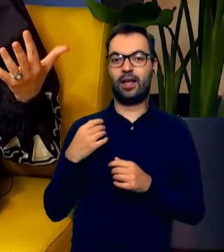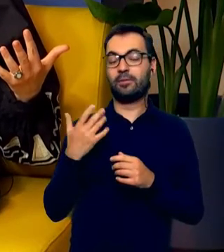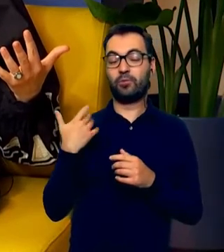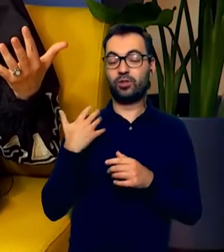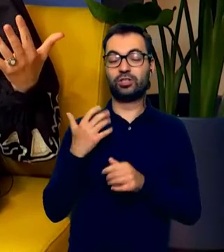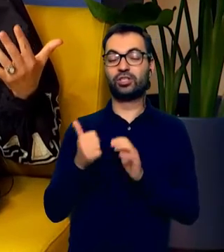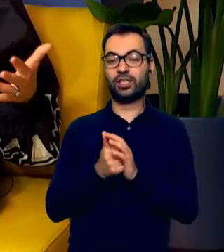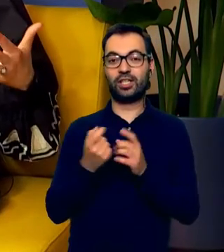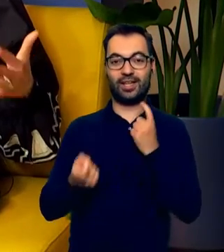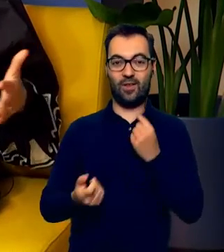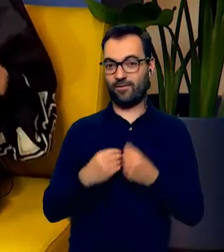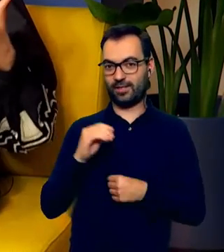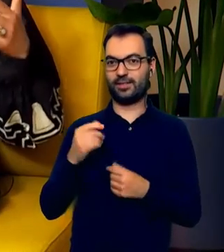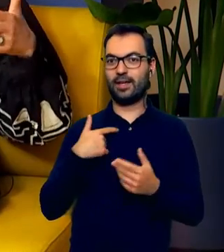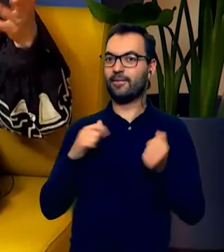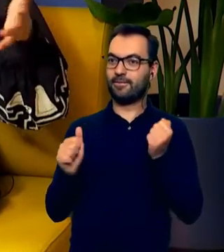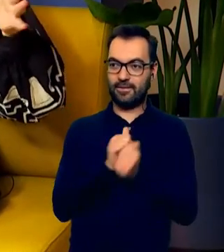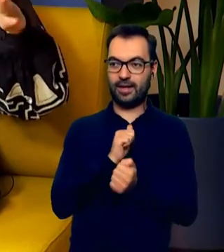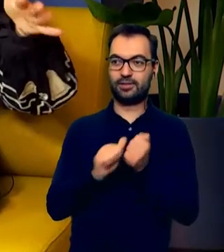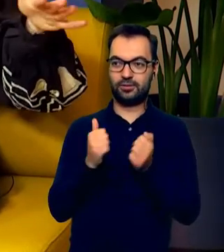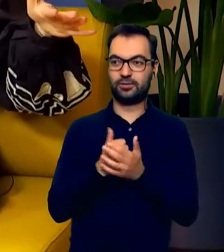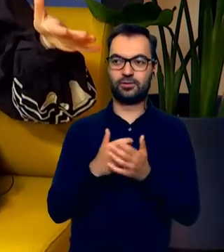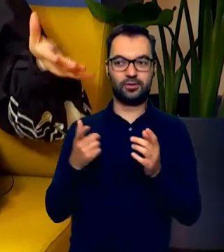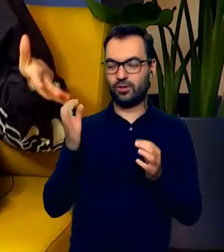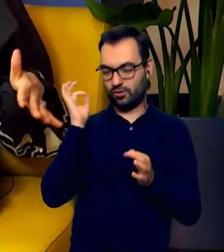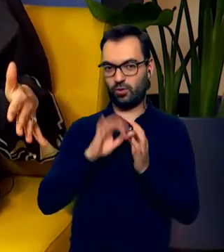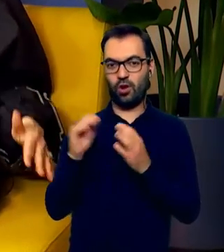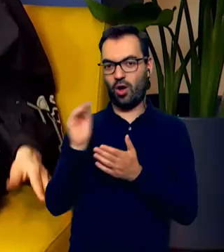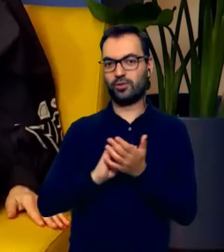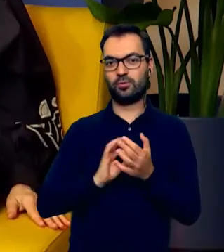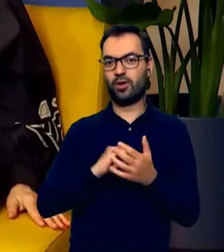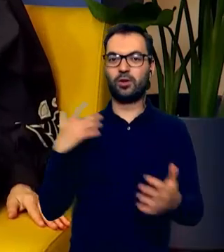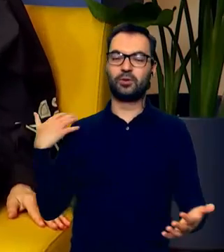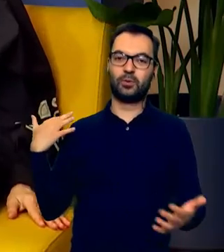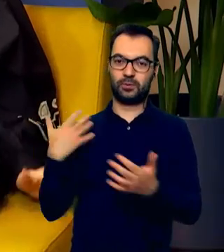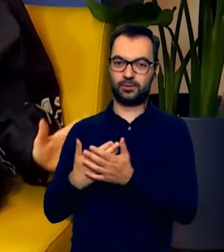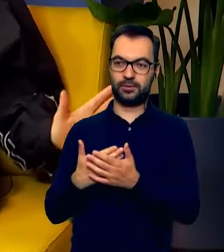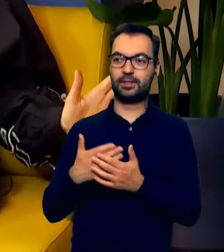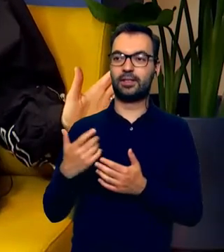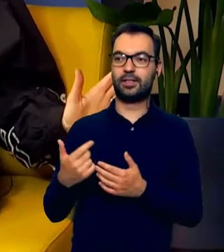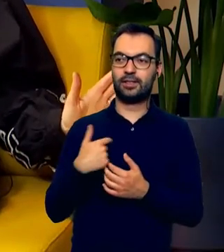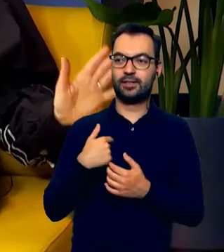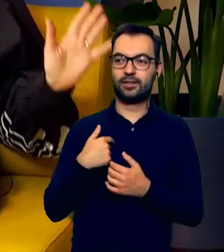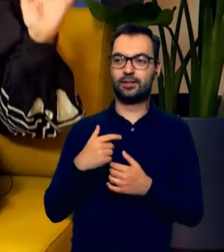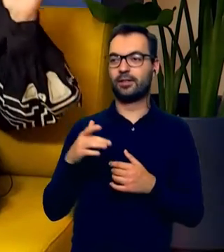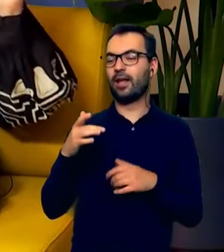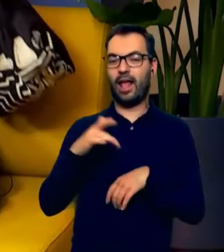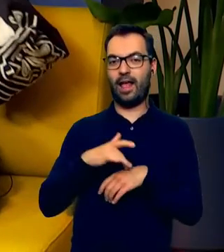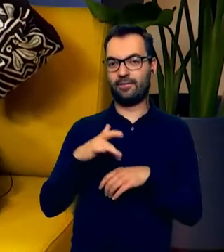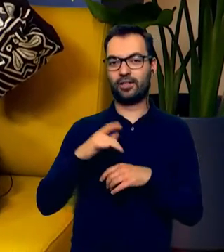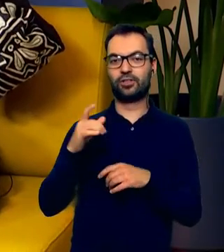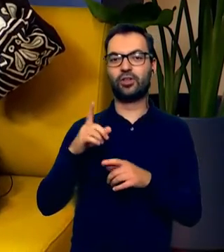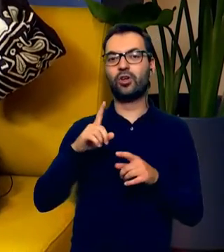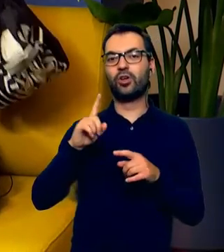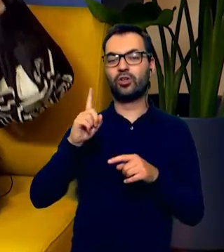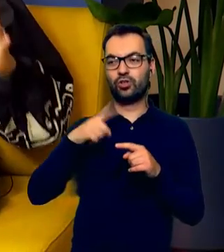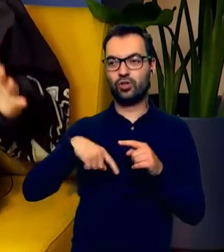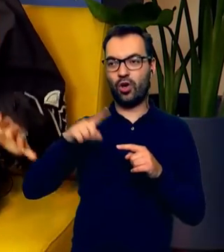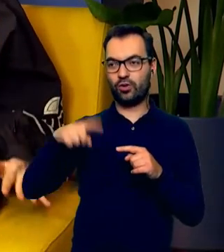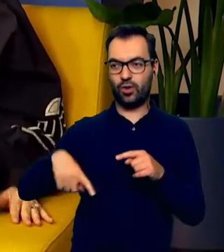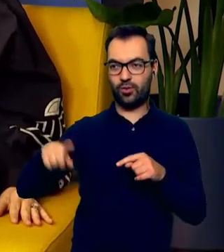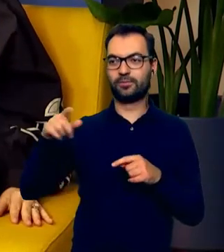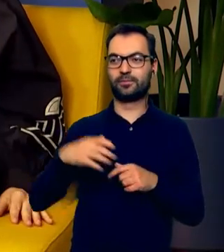kilo więcej, więc ja naprawdę się z tym zmagam. To dokładnie opisuję moją drogę. Jestem królową efektu jojo. Nałożyłam sobie koronę